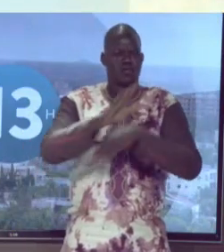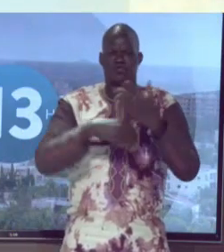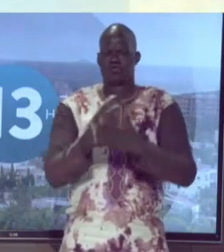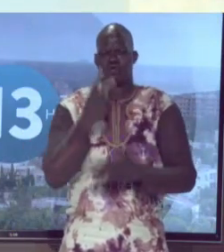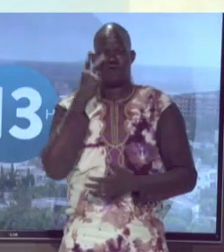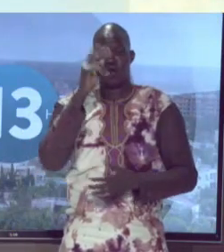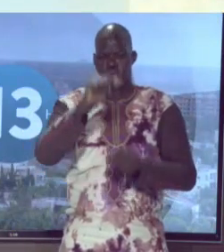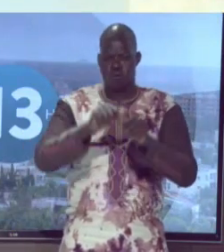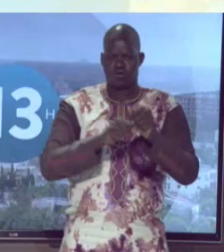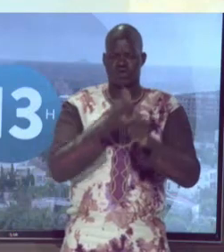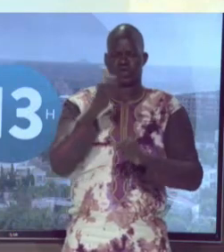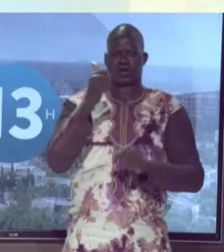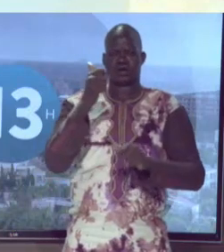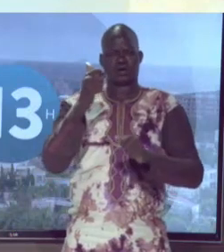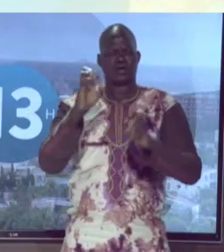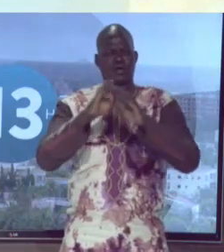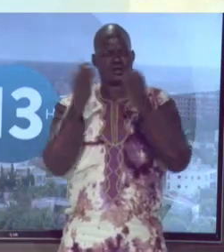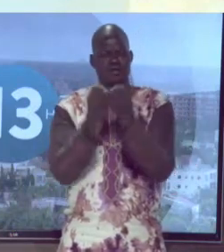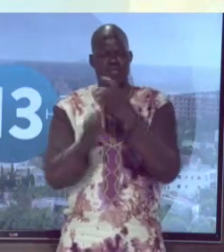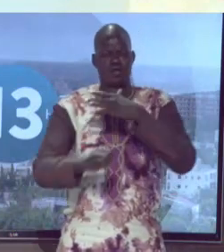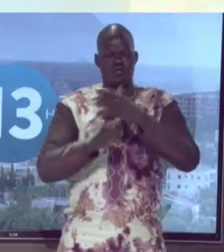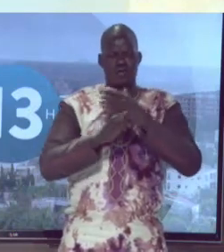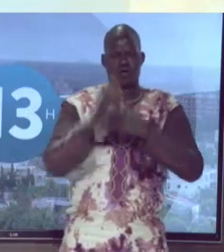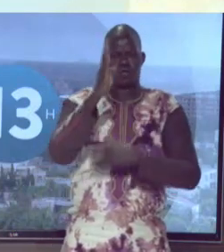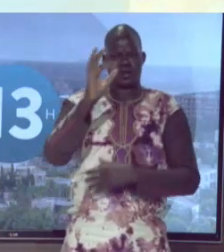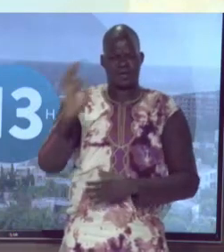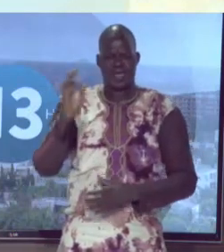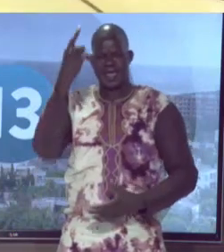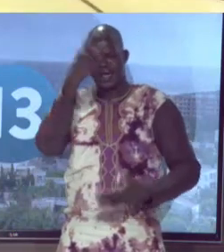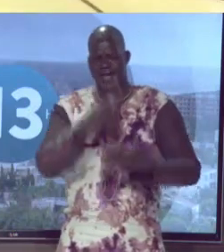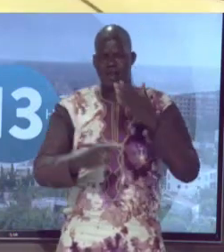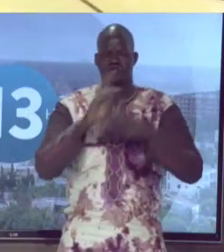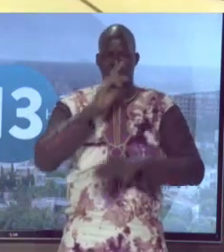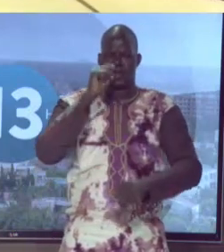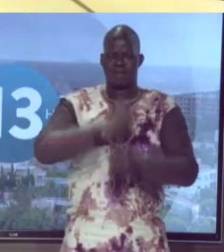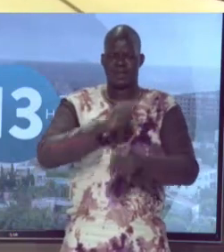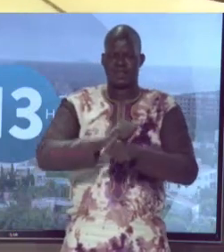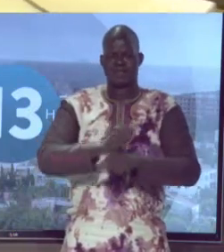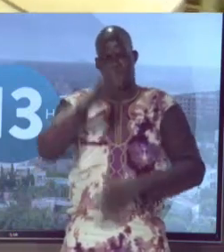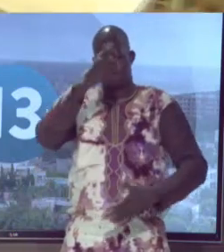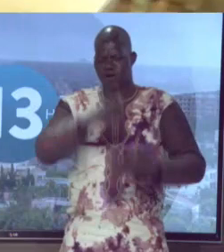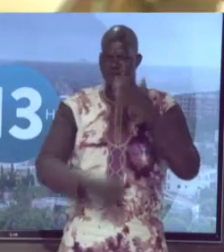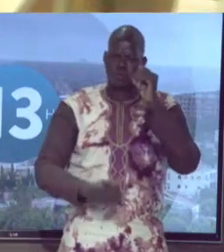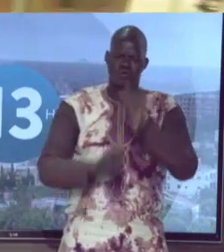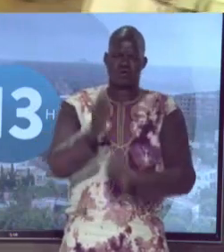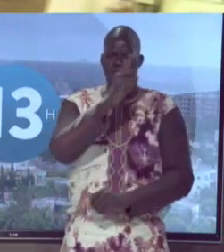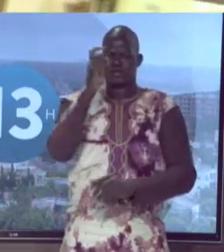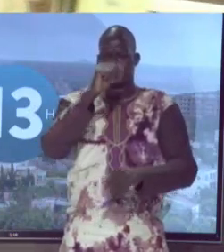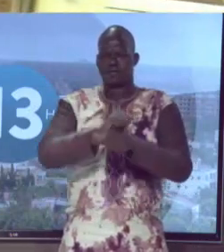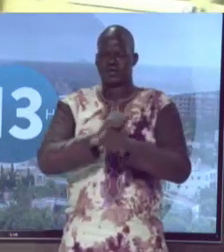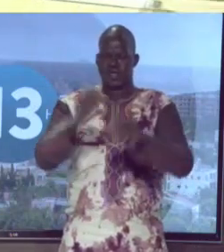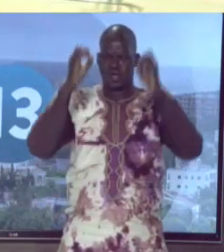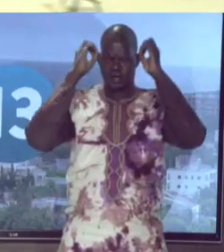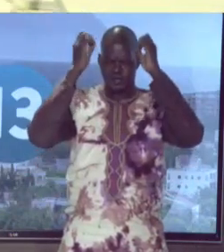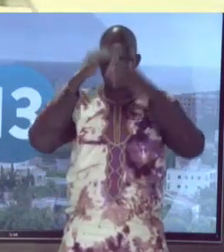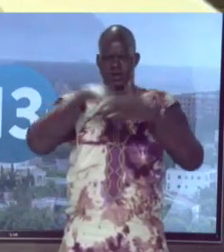pour chaque bassin économique burkinabé, quels sont les métiers qu'il faut valoriser. Plus de 100 métiers seront enseignés dans